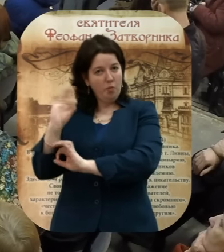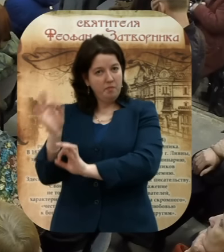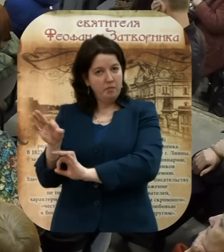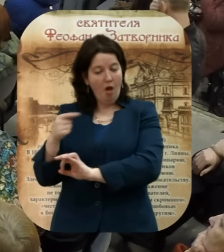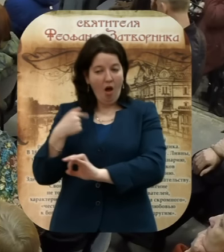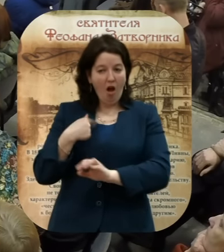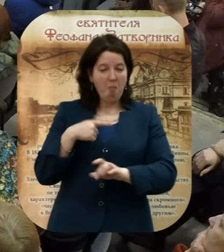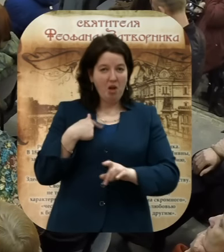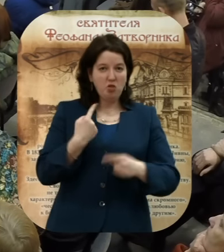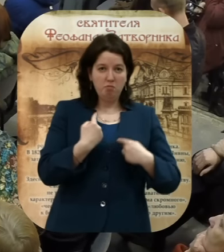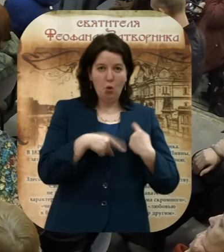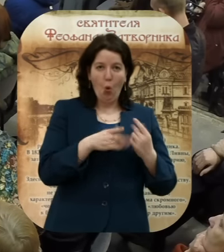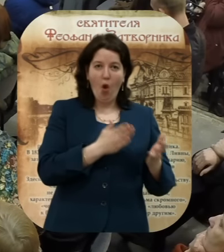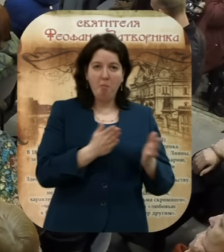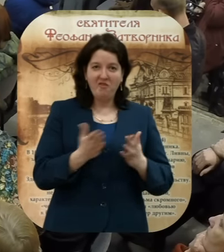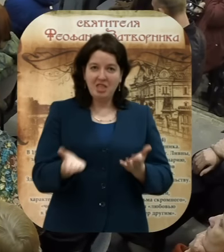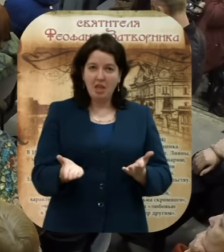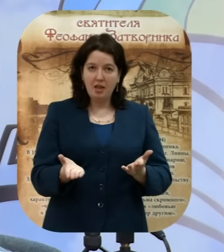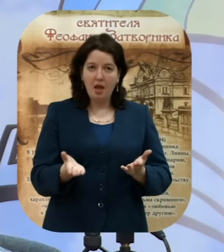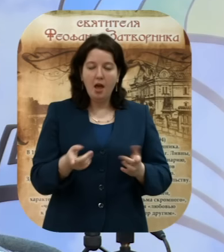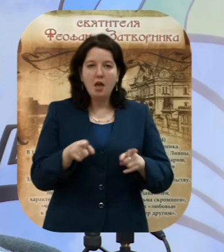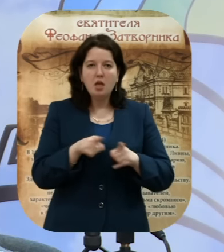я хватаюсь за голову.